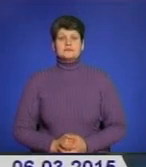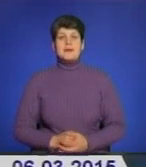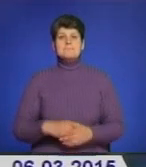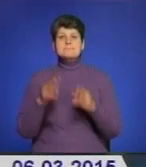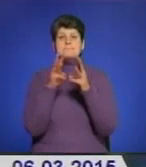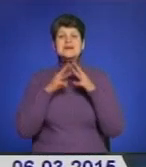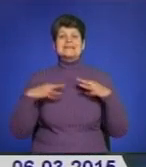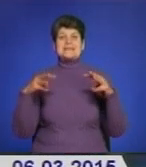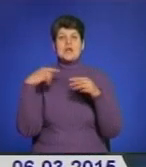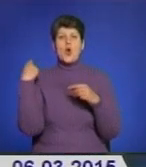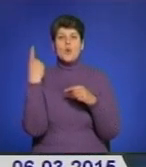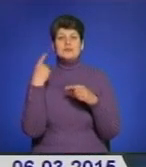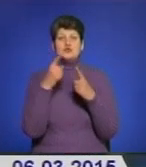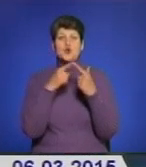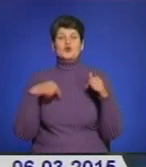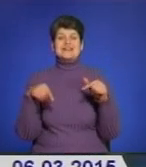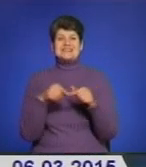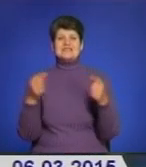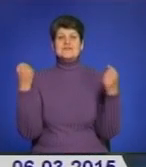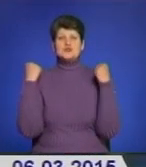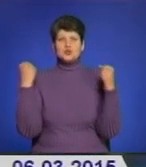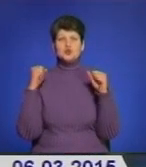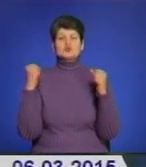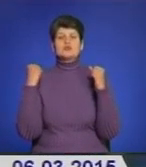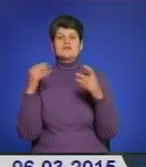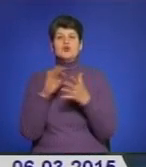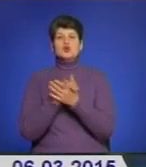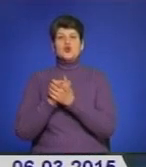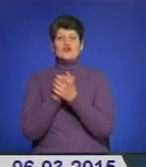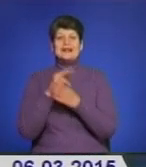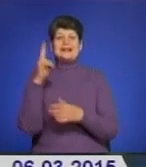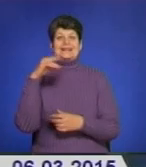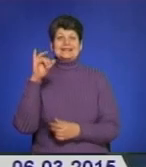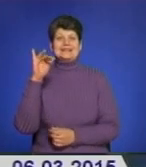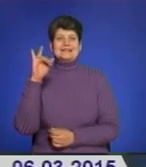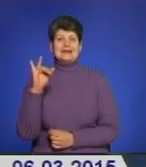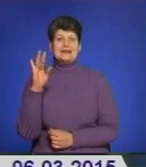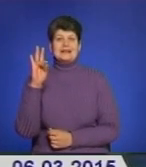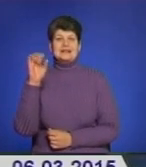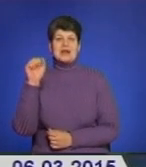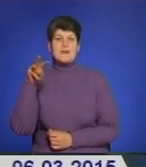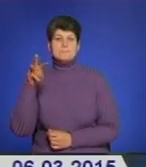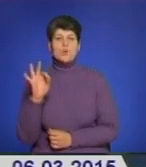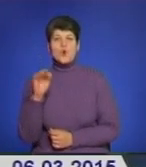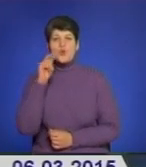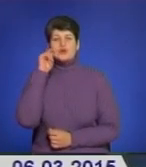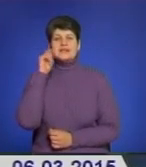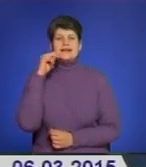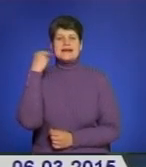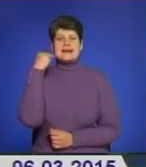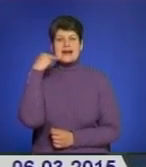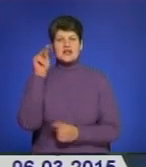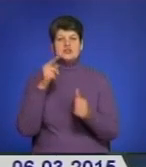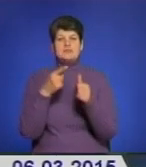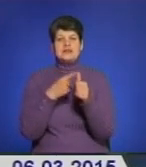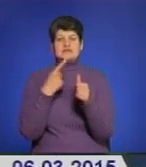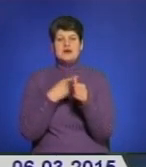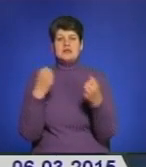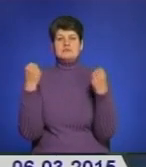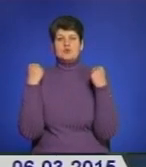Президія обласної організації фізкультурно-спортивного товариства «Динамо України» найкращими серед динамівців краю назвала